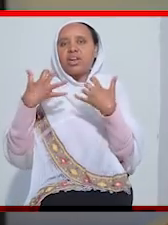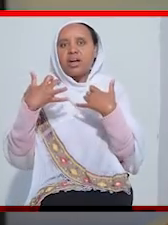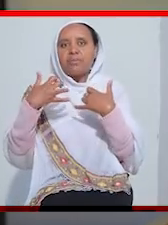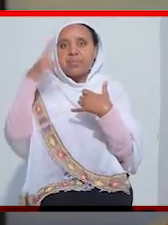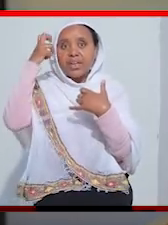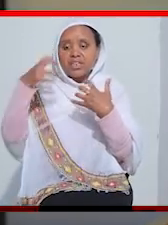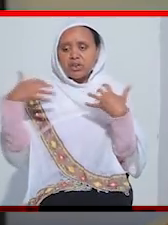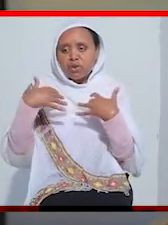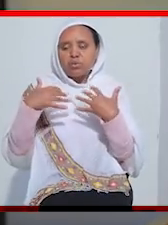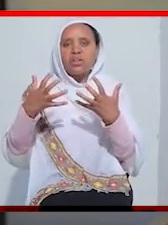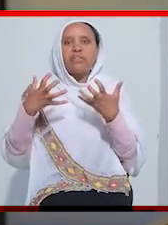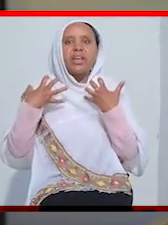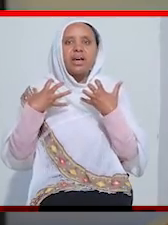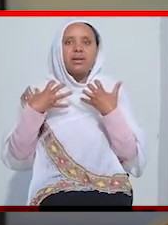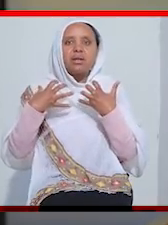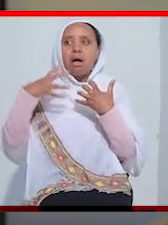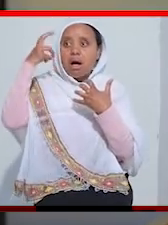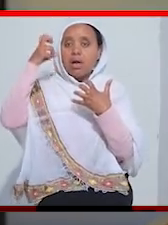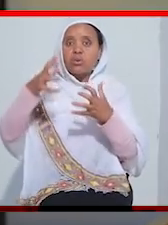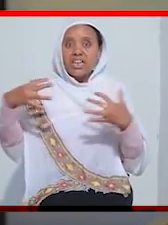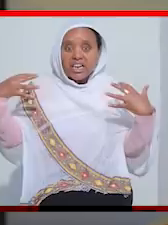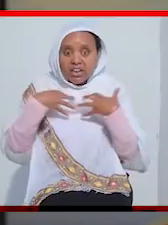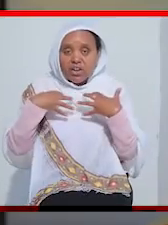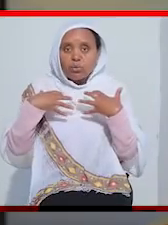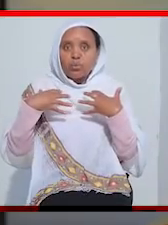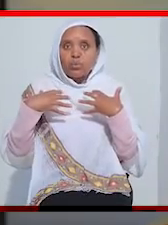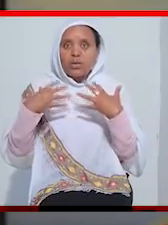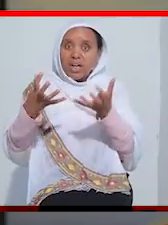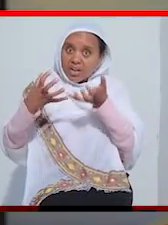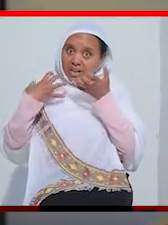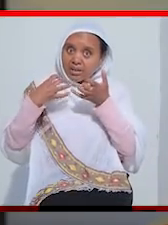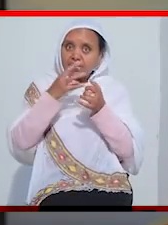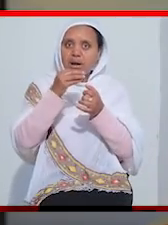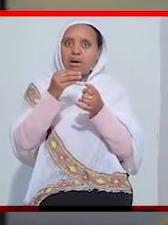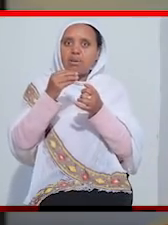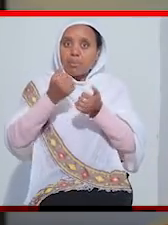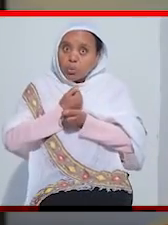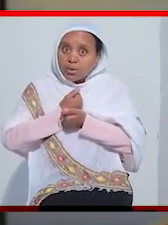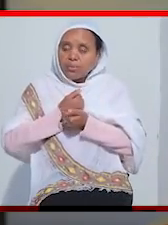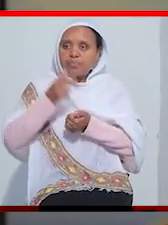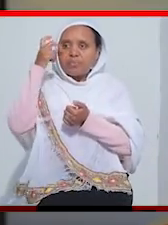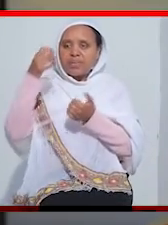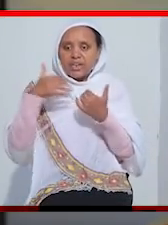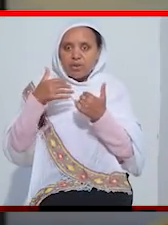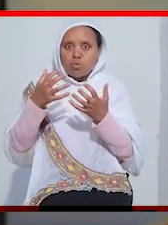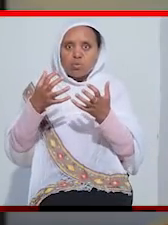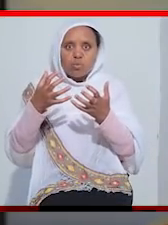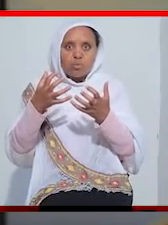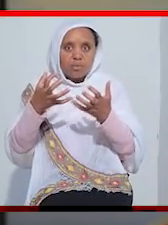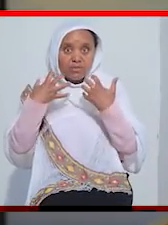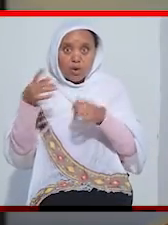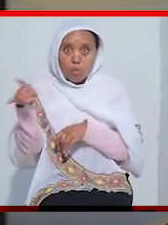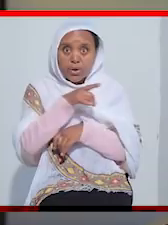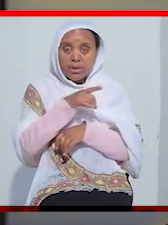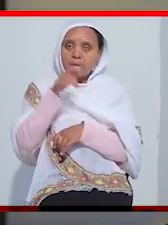እንዲርቅለት ይፈልጋል። አጋንንት እንዲፈሩት ይፈልጋል። አጋንንት እንዲፈሩ ከፈለግህና ብትወድ፣ አጋንንት ይፈሩ